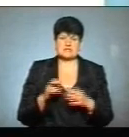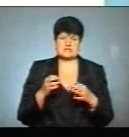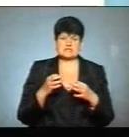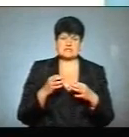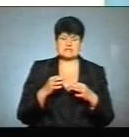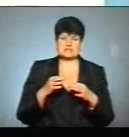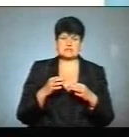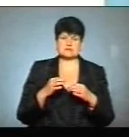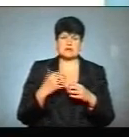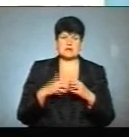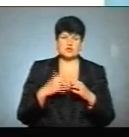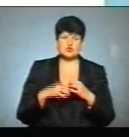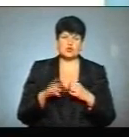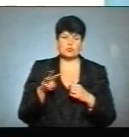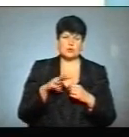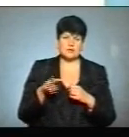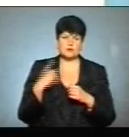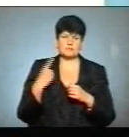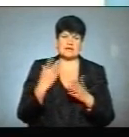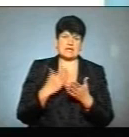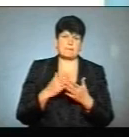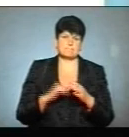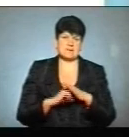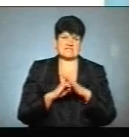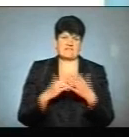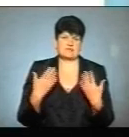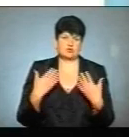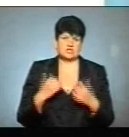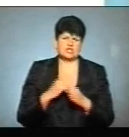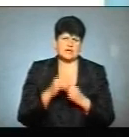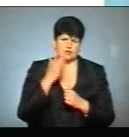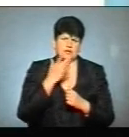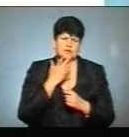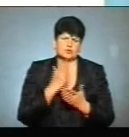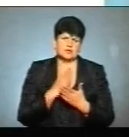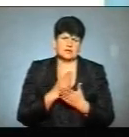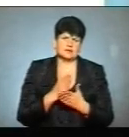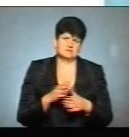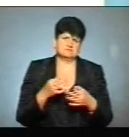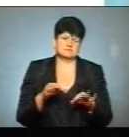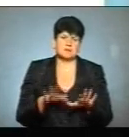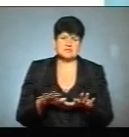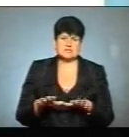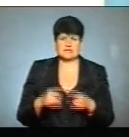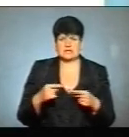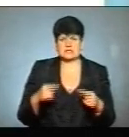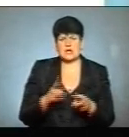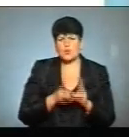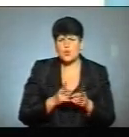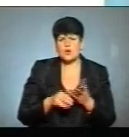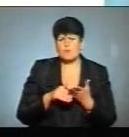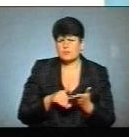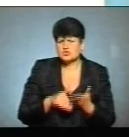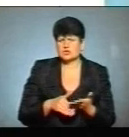Херсонська та Миколаївська область, де є база відпочинку. І часто на літо приходять вакансії на різні такі і кухарі, і